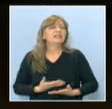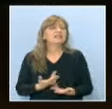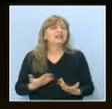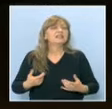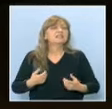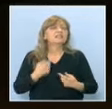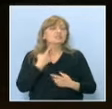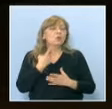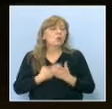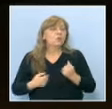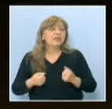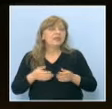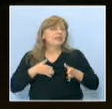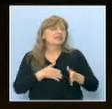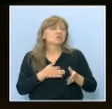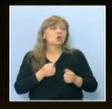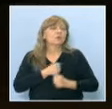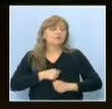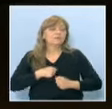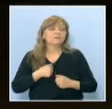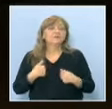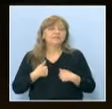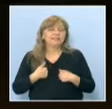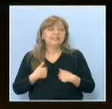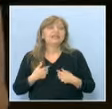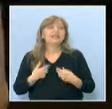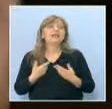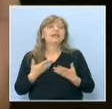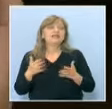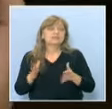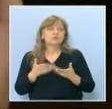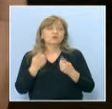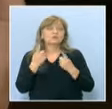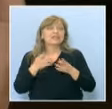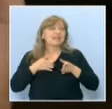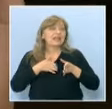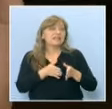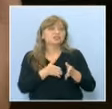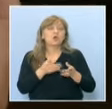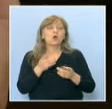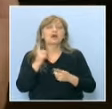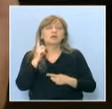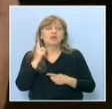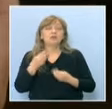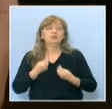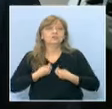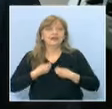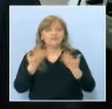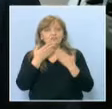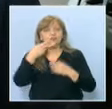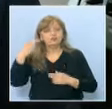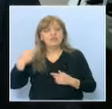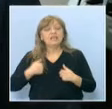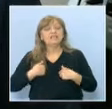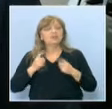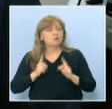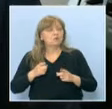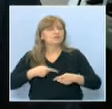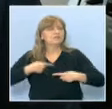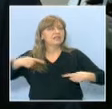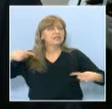Ние сме започнали в една основа, която ни дават в училище, но с голямото партньорство ние може да развием нашите знания, както и да помогнем на